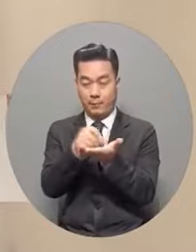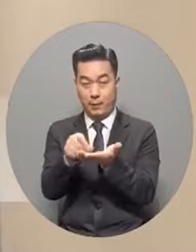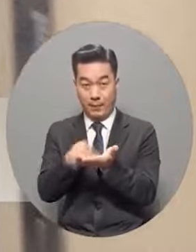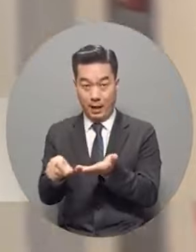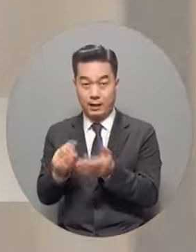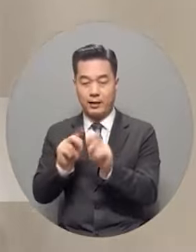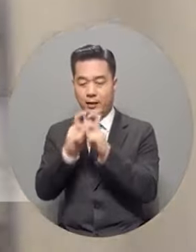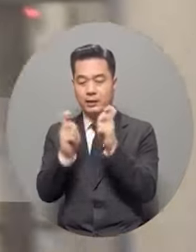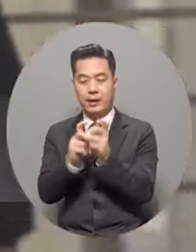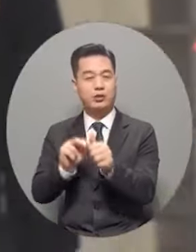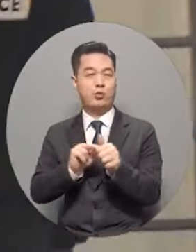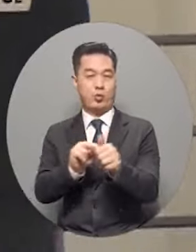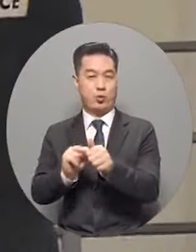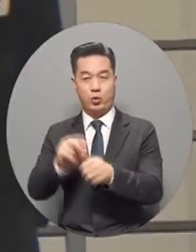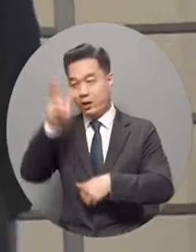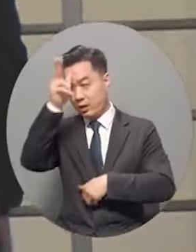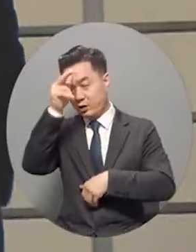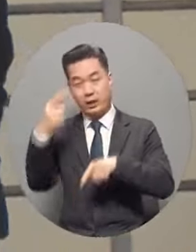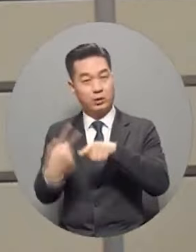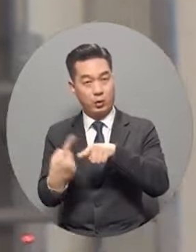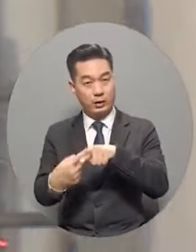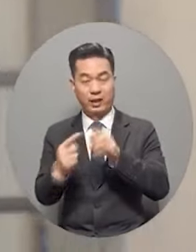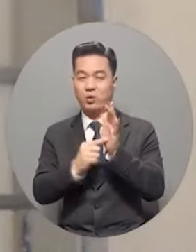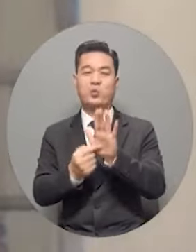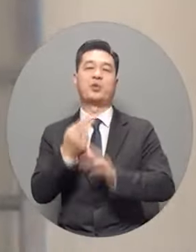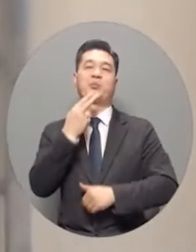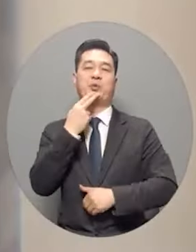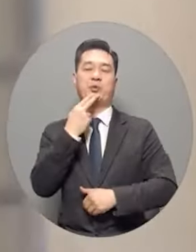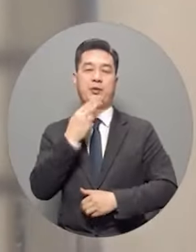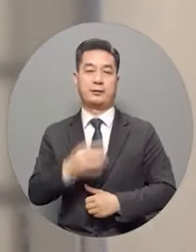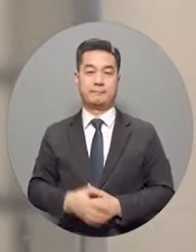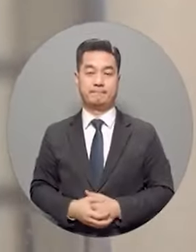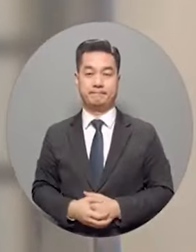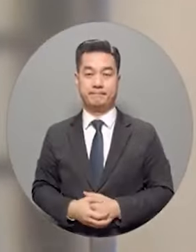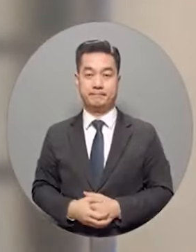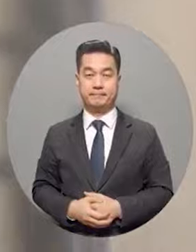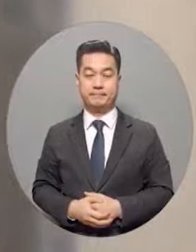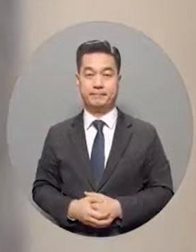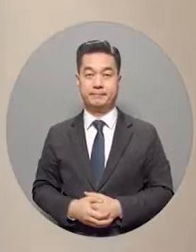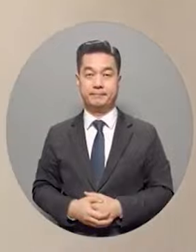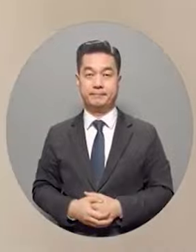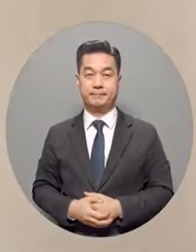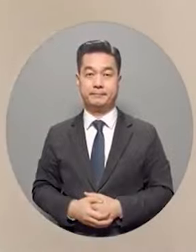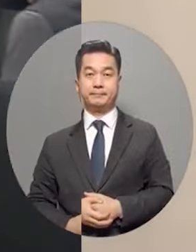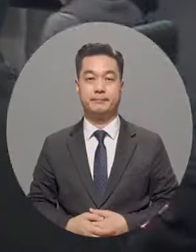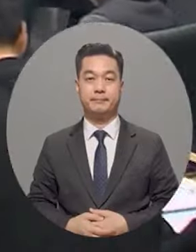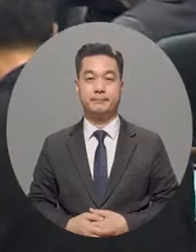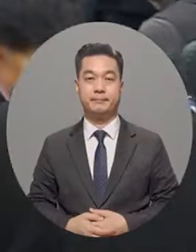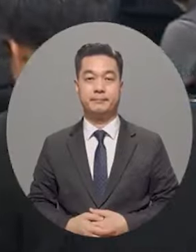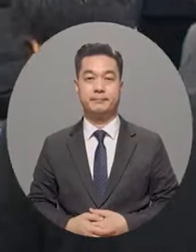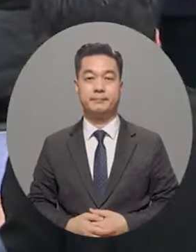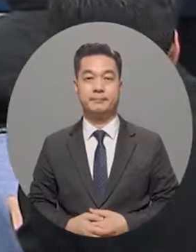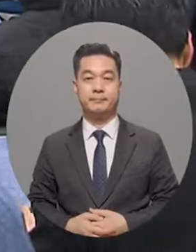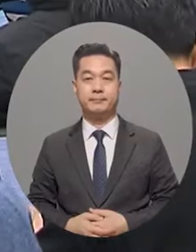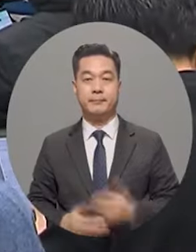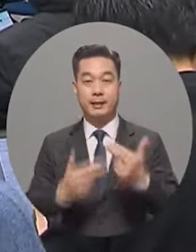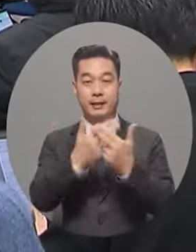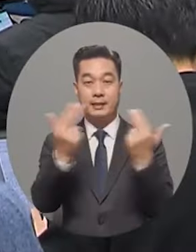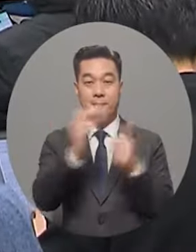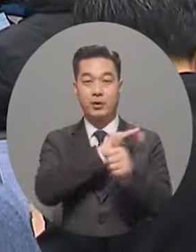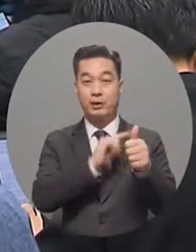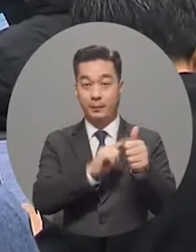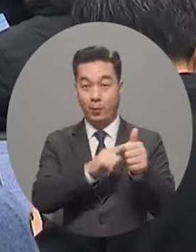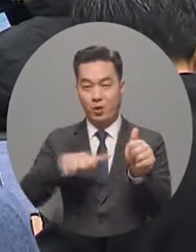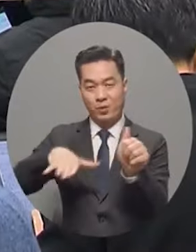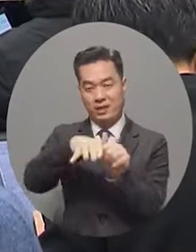대해서도 경찰과 마찬가지로 공개하지 않았습니다. MBC 뉴스 조민입니다. 이재명 민주당 대표